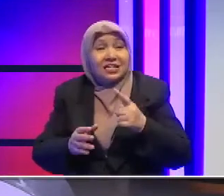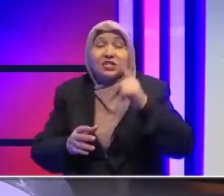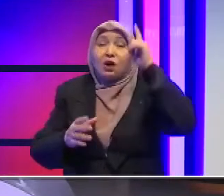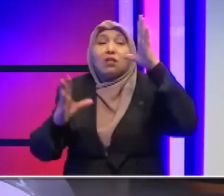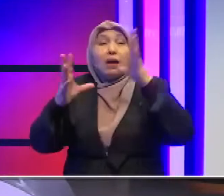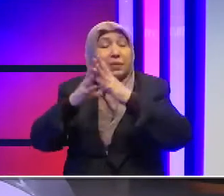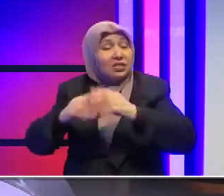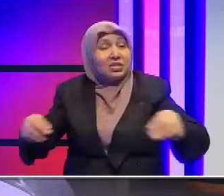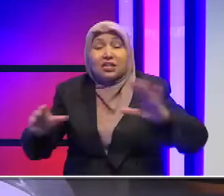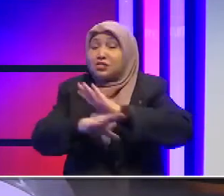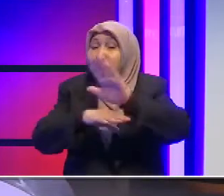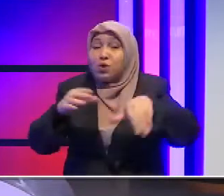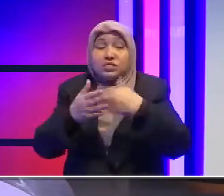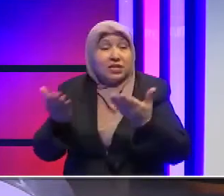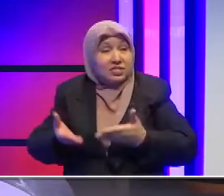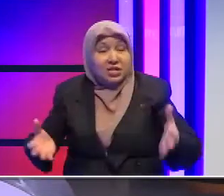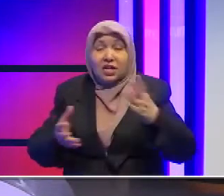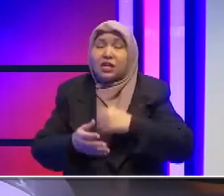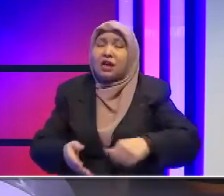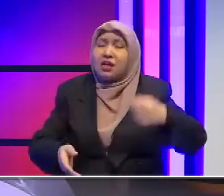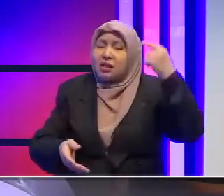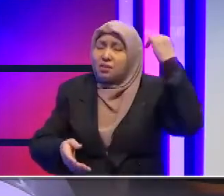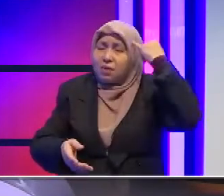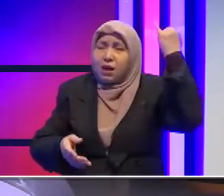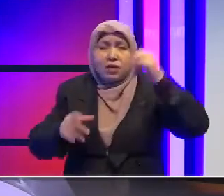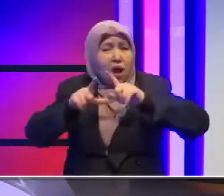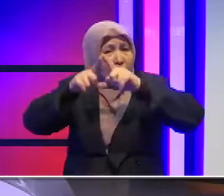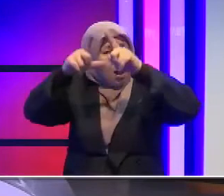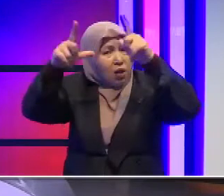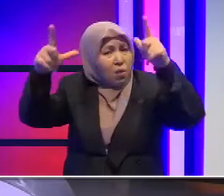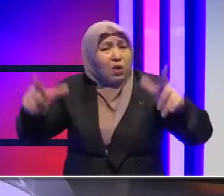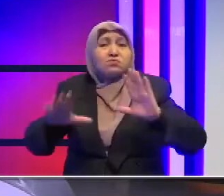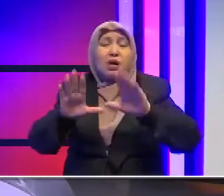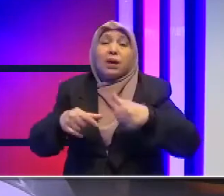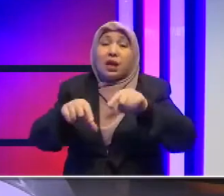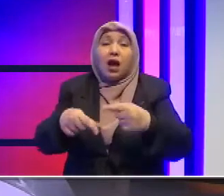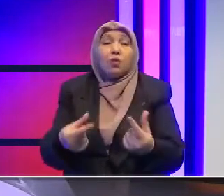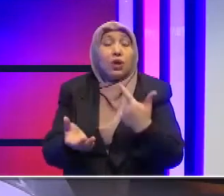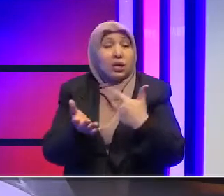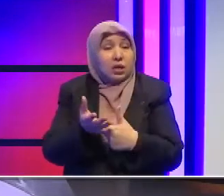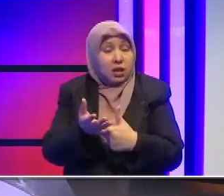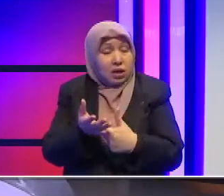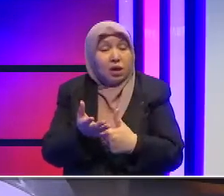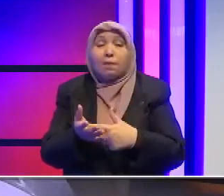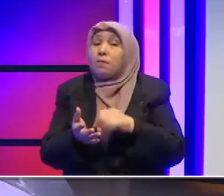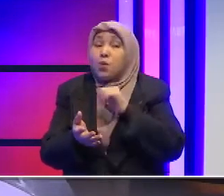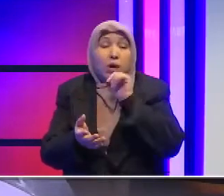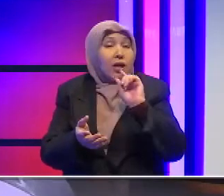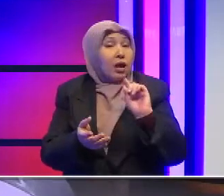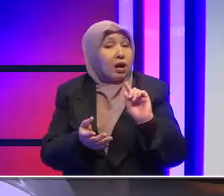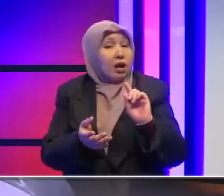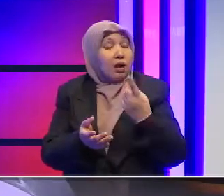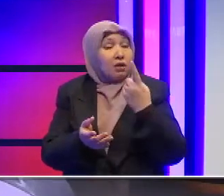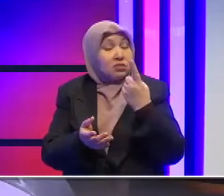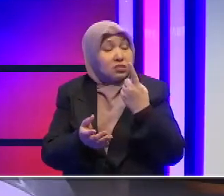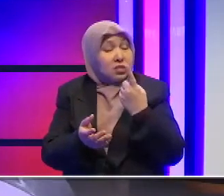habiskan segala-galanya di sini. Jadi ini perspektif yang luas bagaimana Al-Quran ini subhanallah ya, dia bukan sekadar